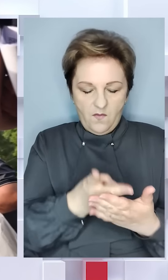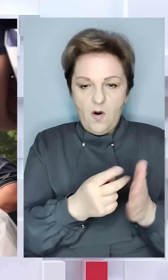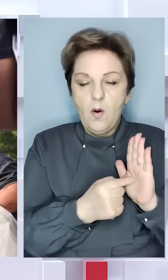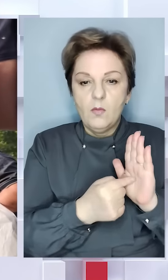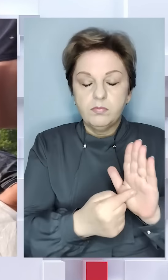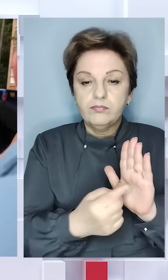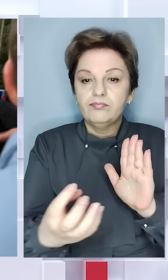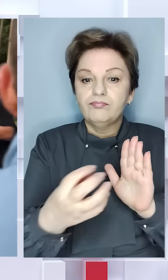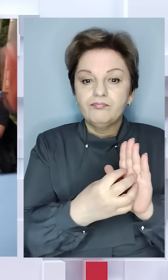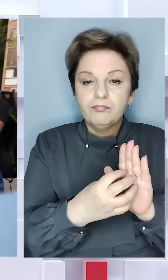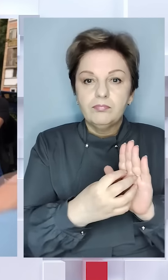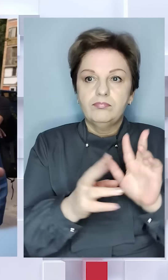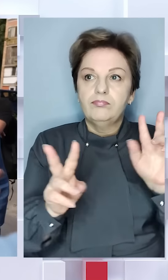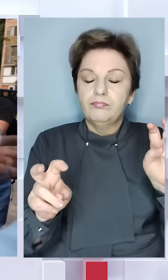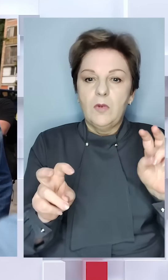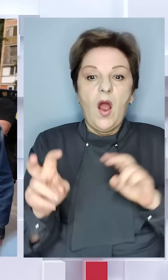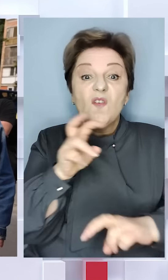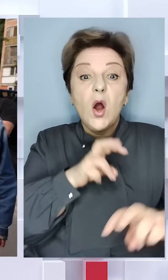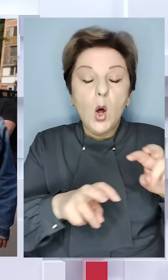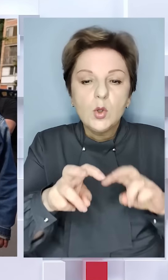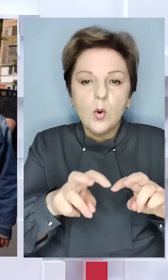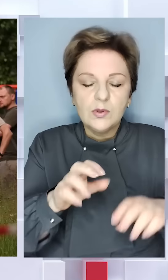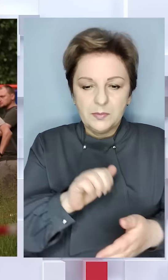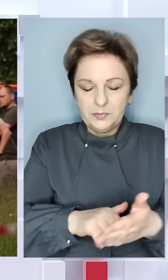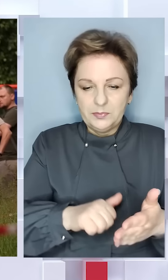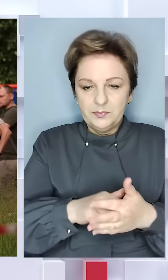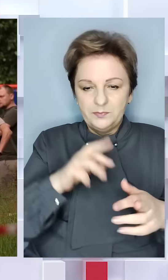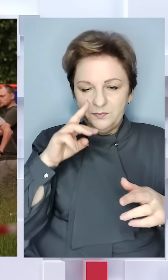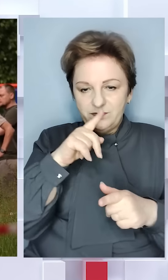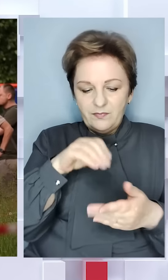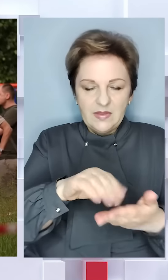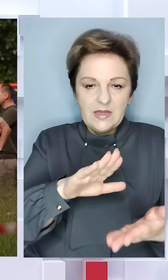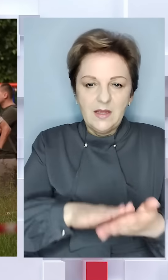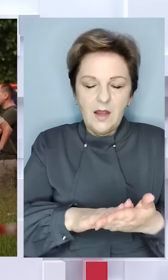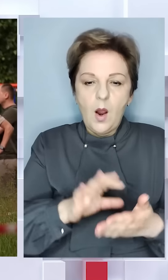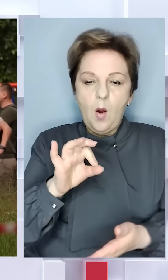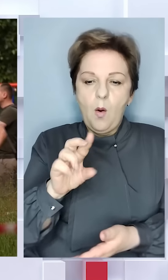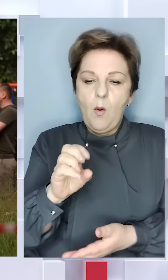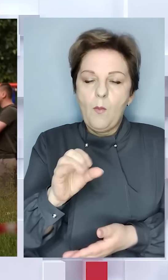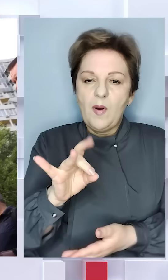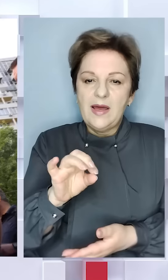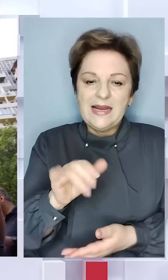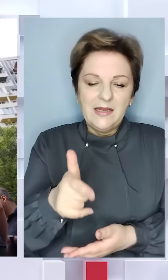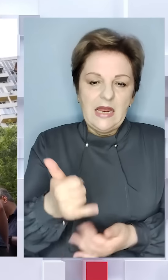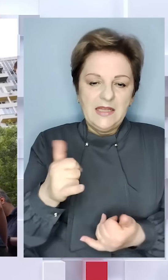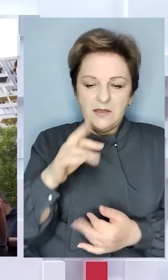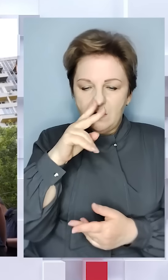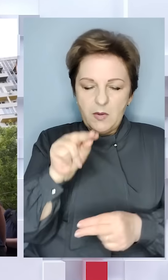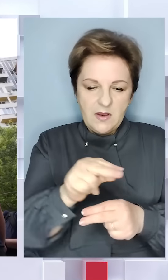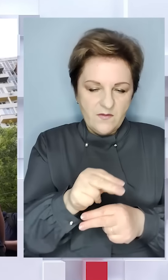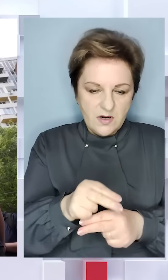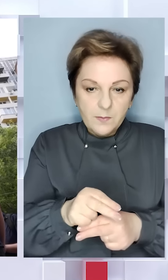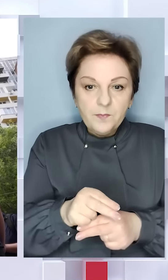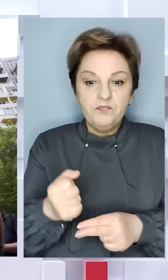відображатися статус у розшуку. І сталося це через прогалини у реєстрі «Оберіг». Нині помилки вже